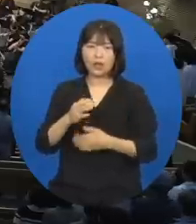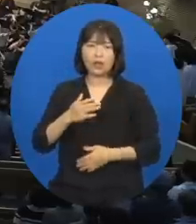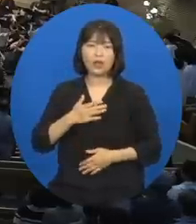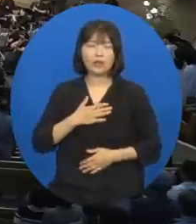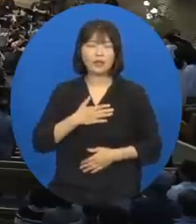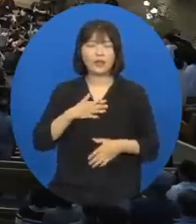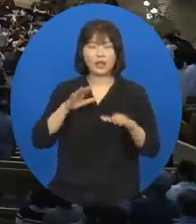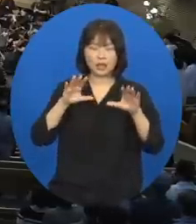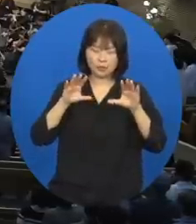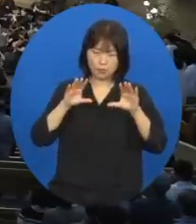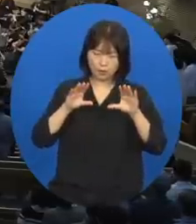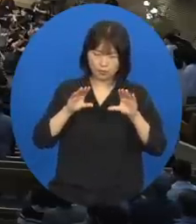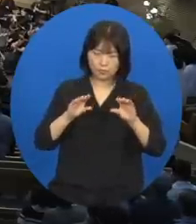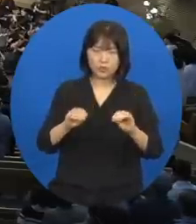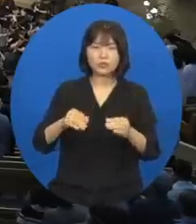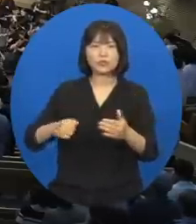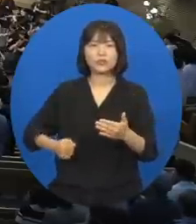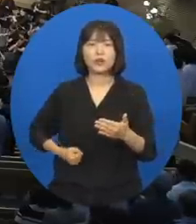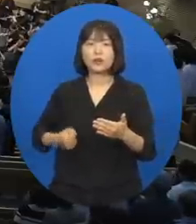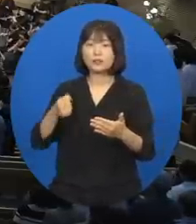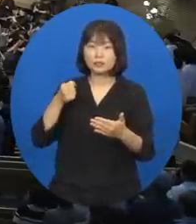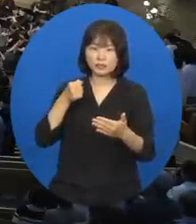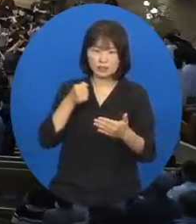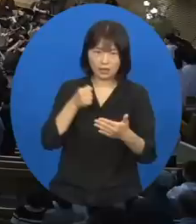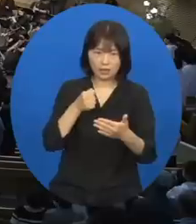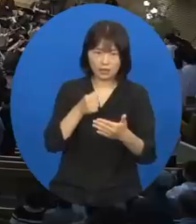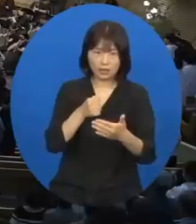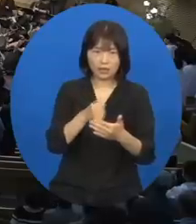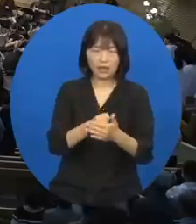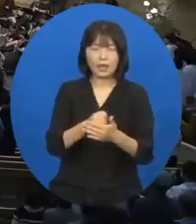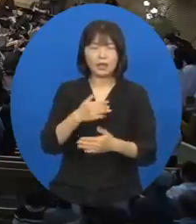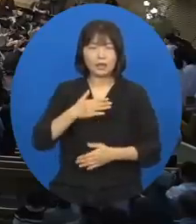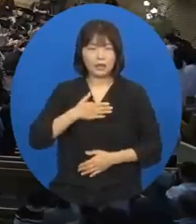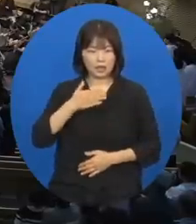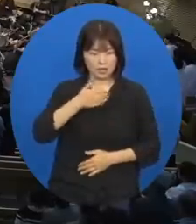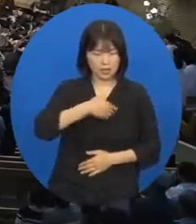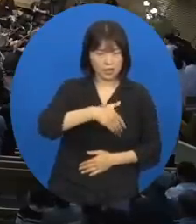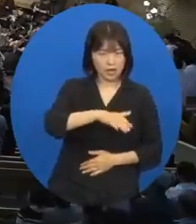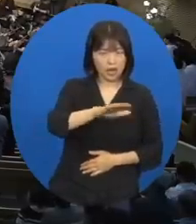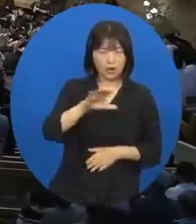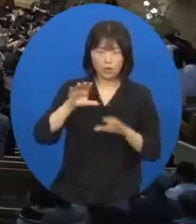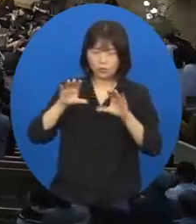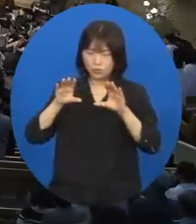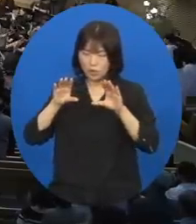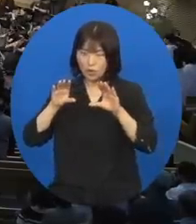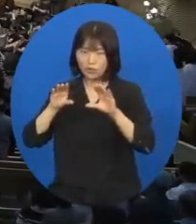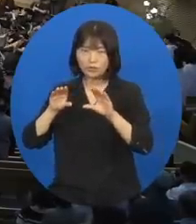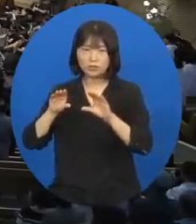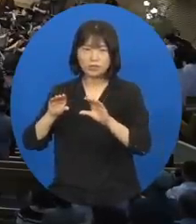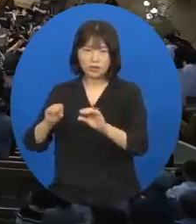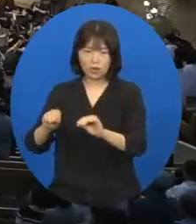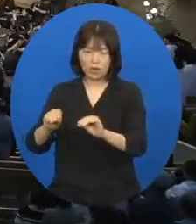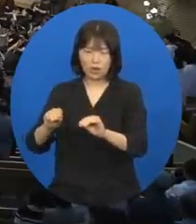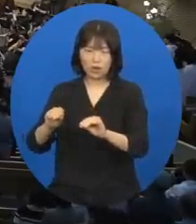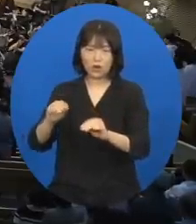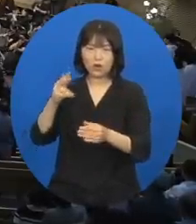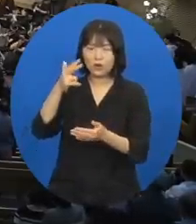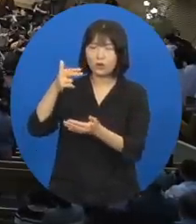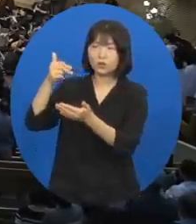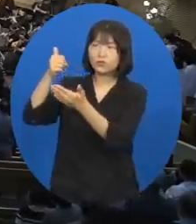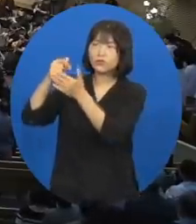아니면 내가 멈춰서리다. 나의 가고 서는